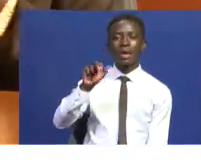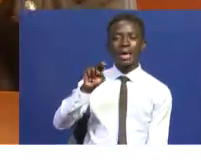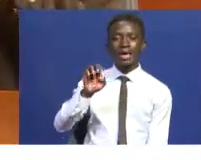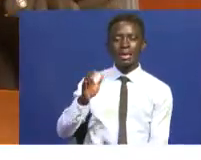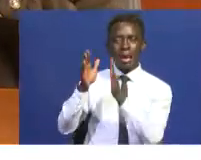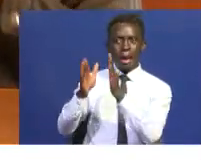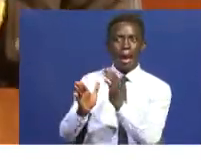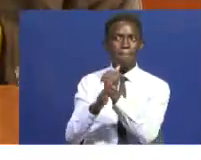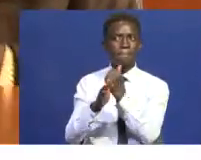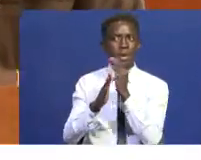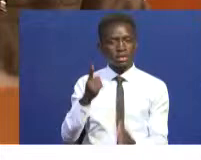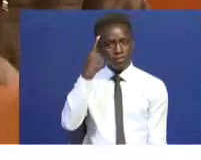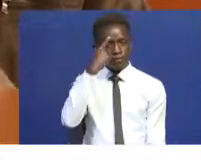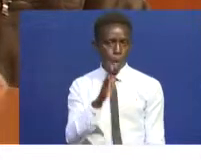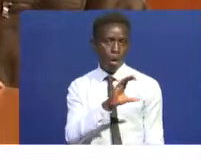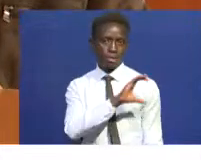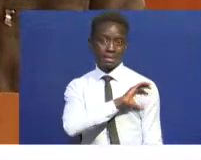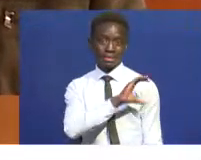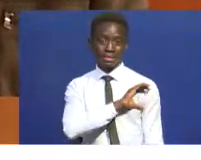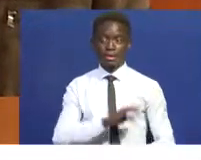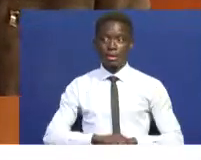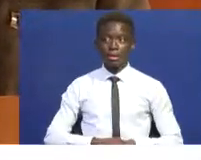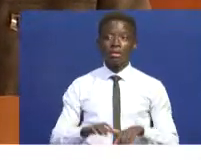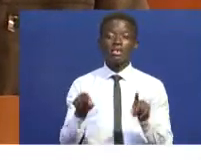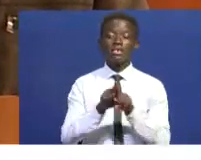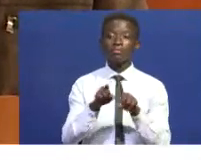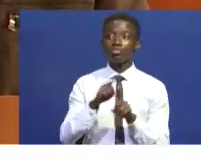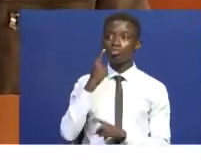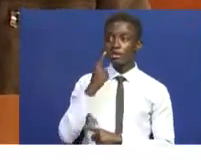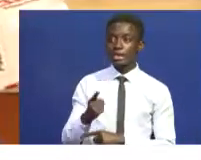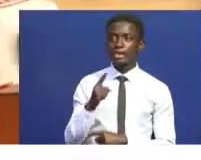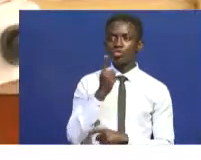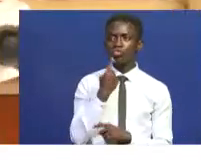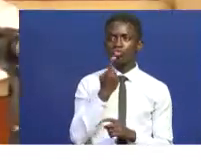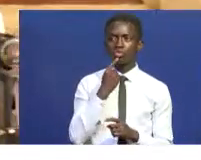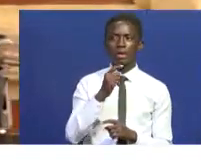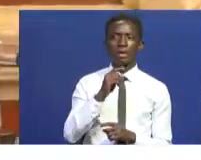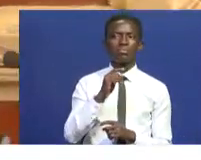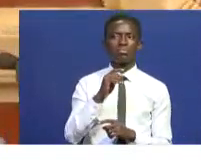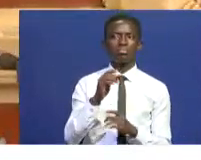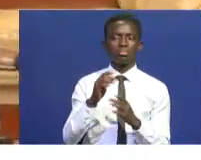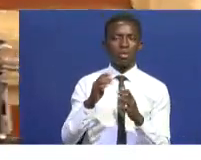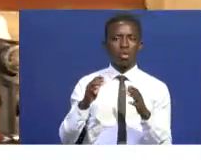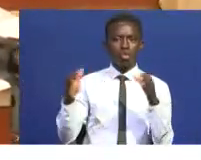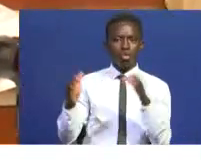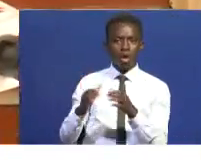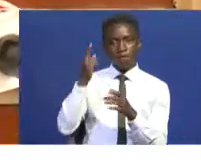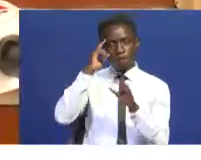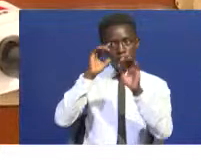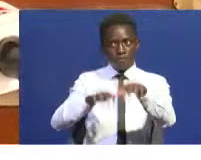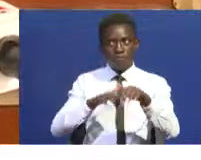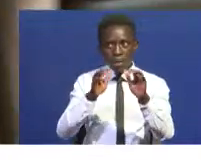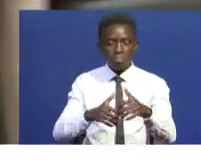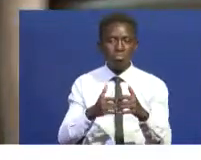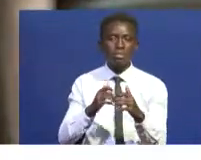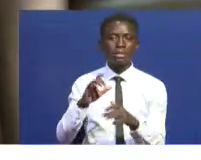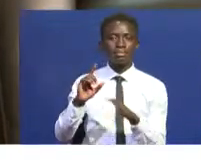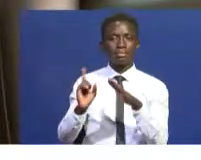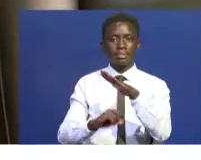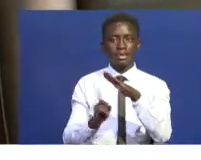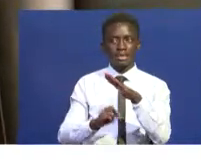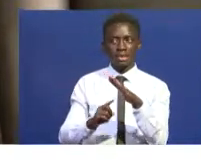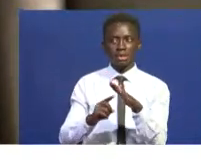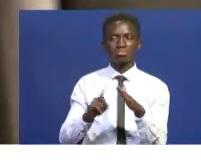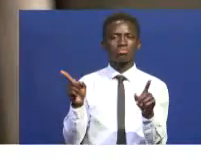Canada. Kwingineko, kamati ya bunge la kitaifa kuhusu mifugo na kilimo imepokea tuhuma za uzaji na usambazaji